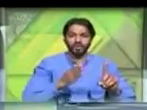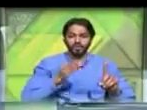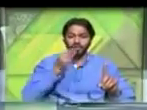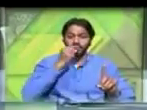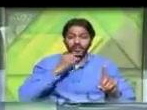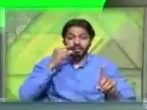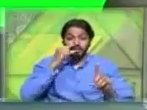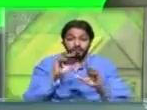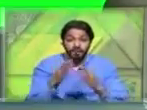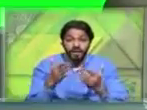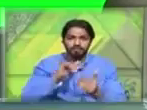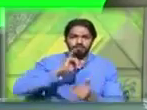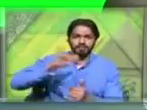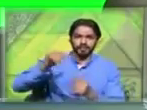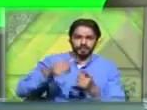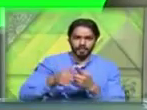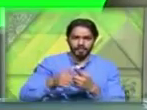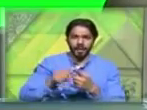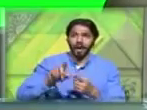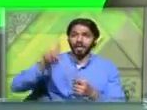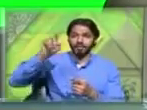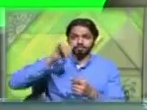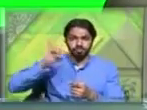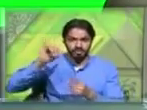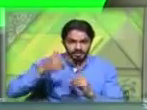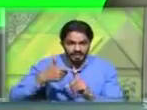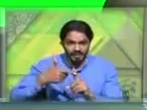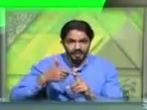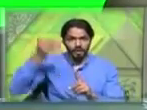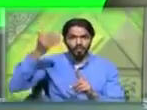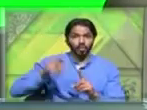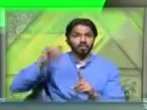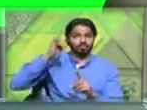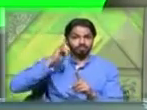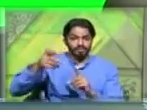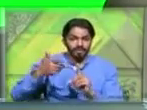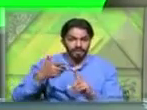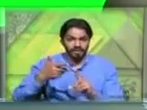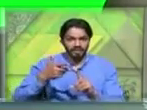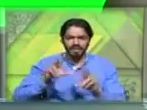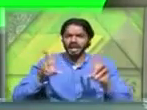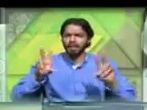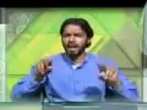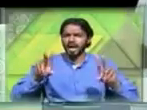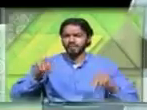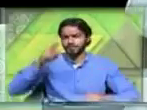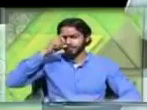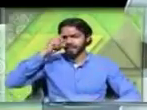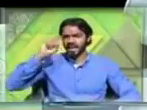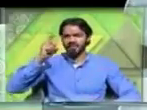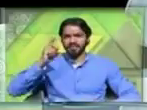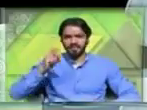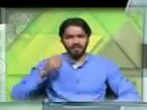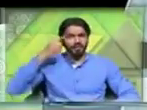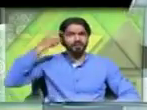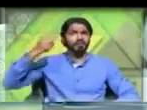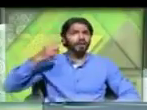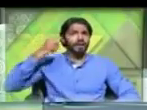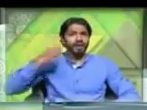الله ورسوله. وهذا حال الكفار الذين لا يطلبون إلا